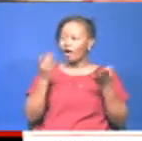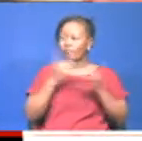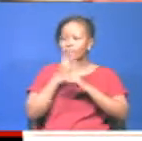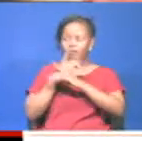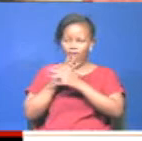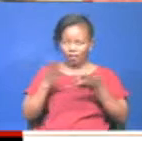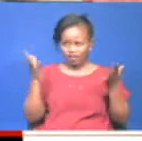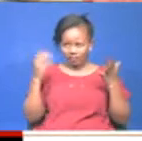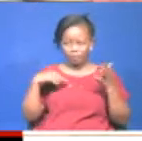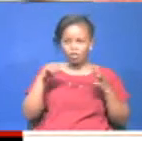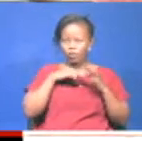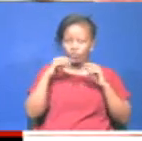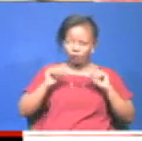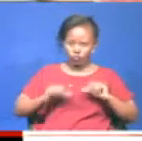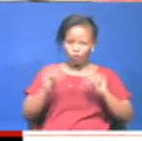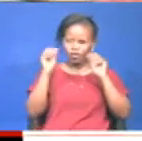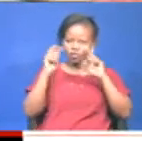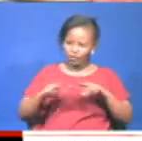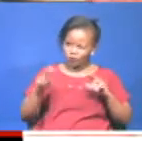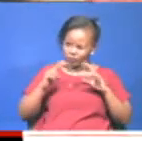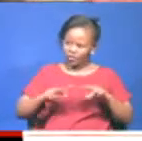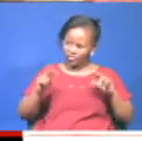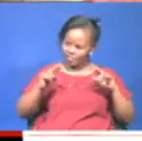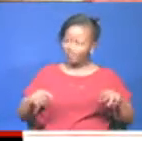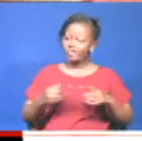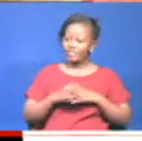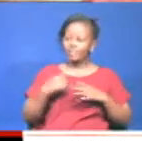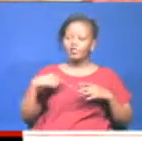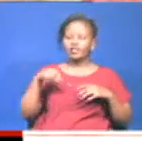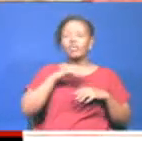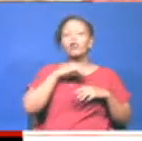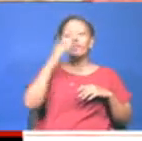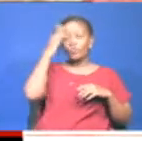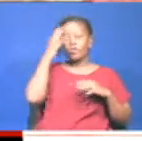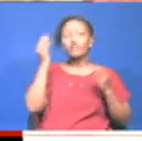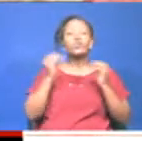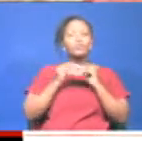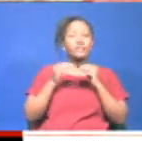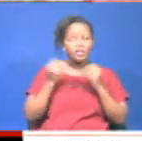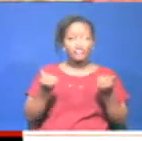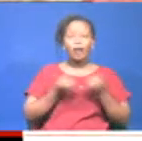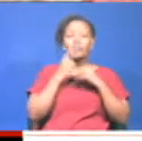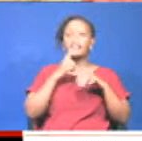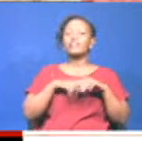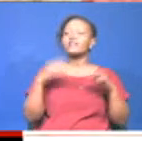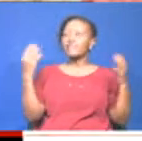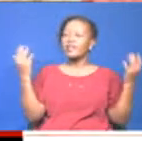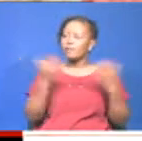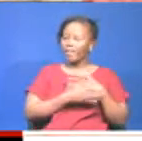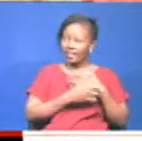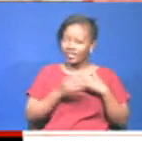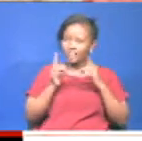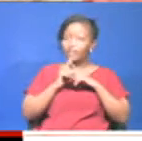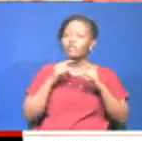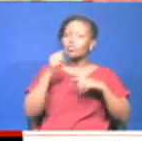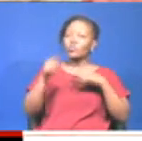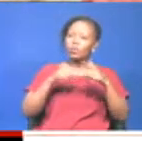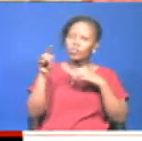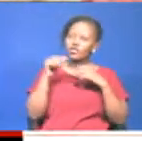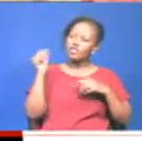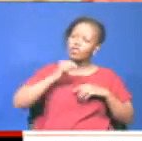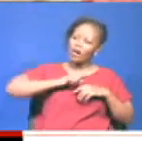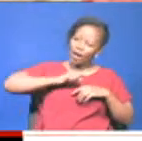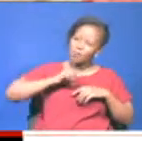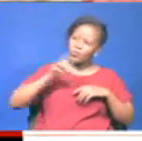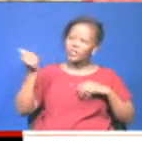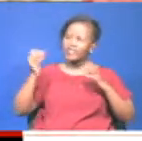wataendelea kuwachunguza. Tunajua ile mikutano wanafanya usiku na kuendelea wakitusi viongozi wengine, wametuelezea